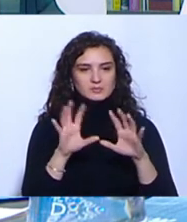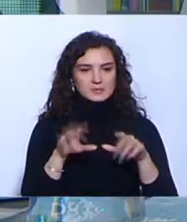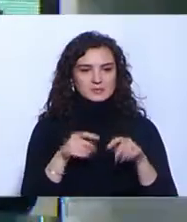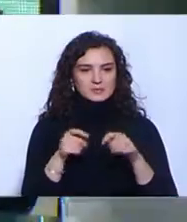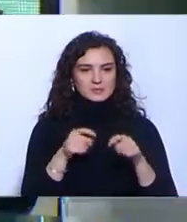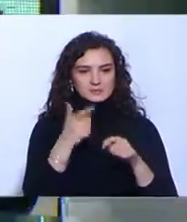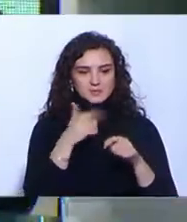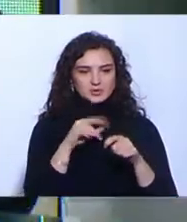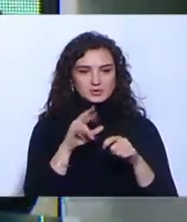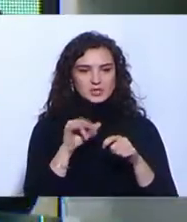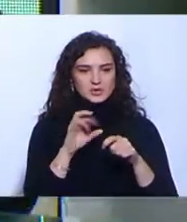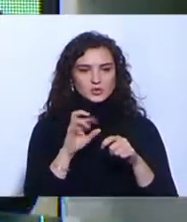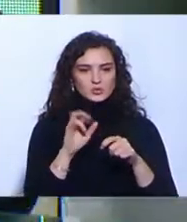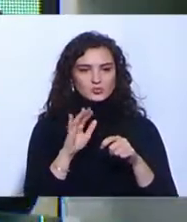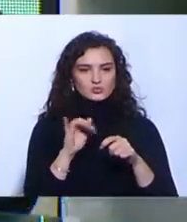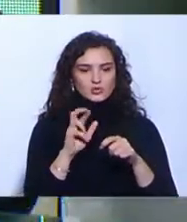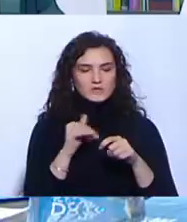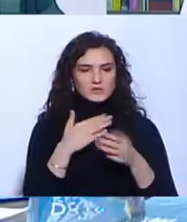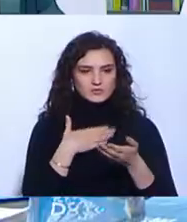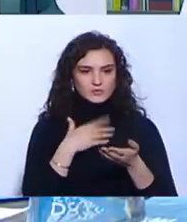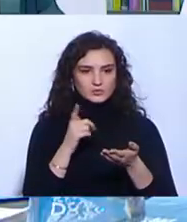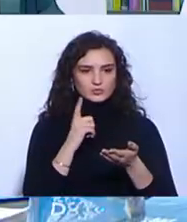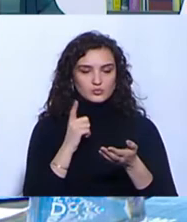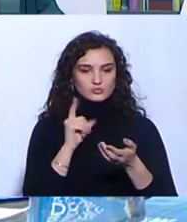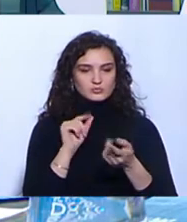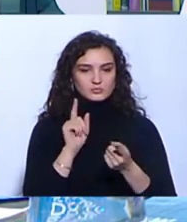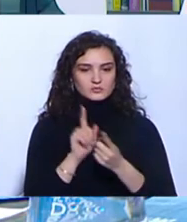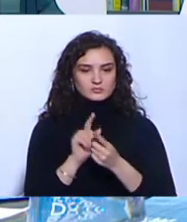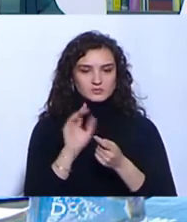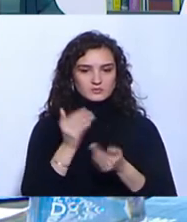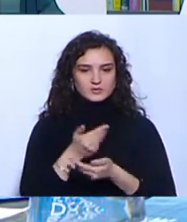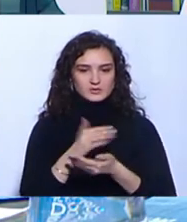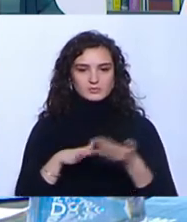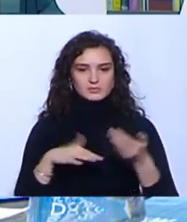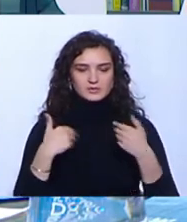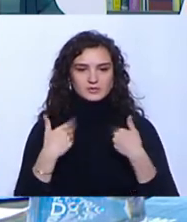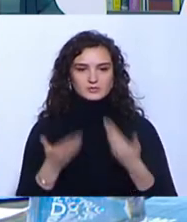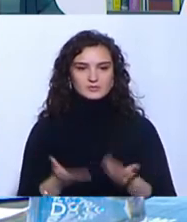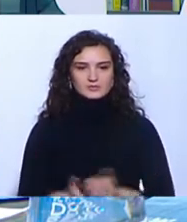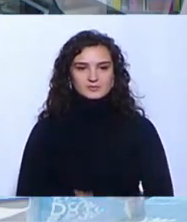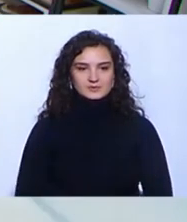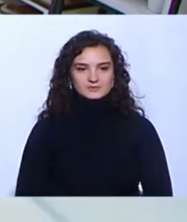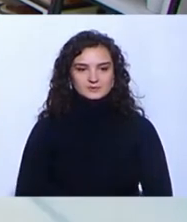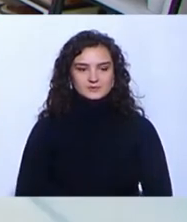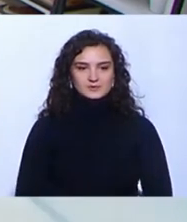პრეზიდენტი ბატონი ლადო კუჭავა. ჩვენ ერთმანეთს ორშაბათს შევხვდებით, ნახვამდის ღერძობას გისურვებთ.